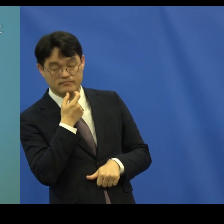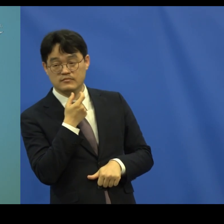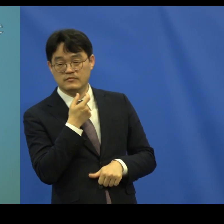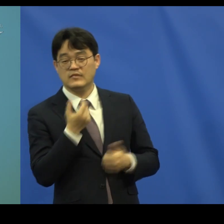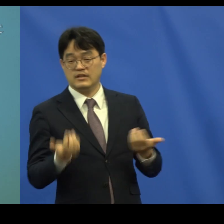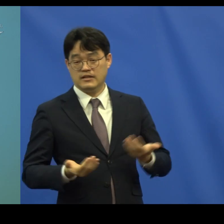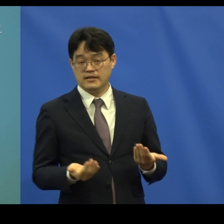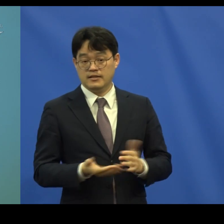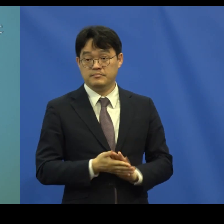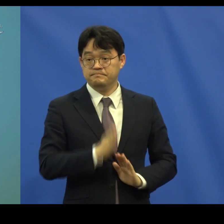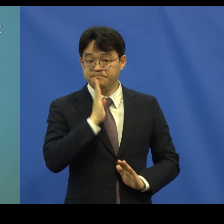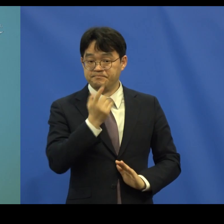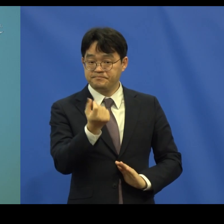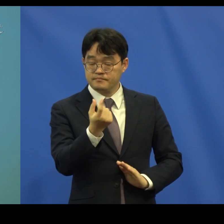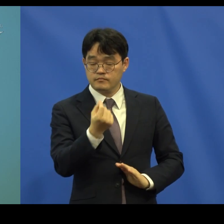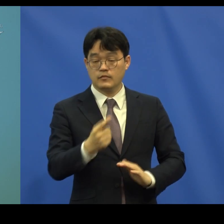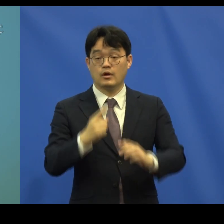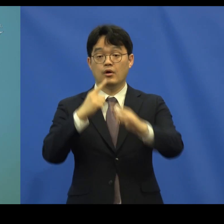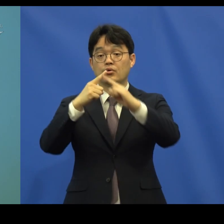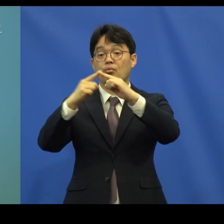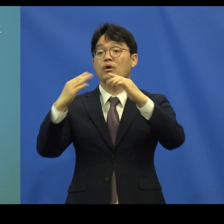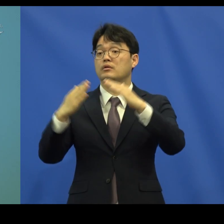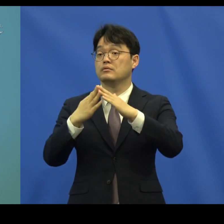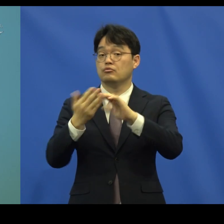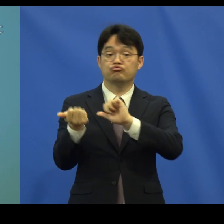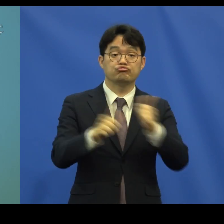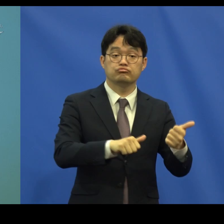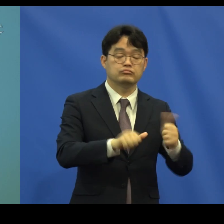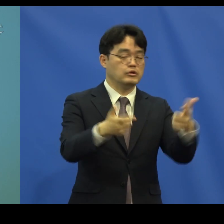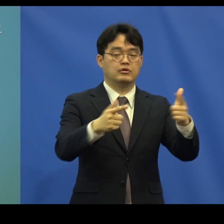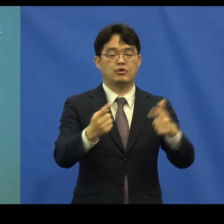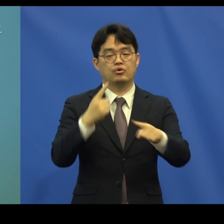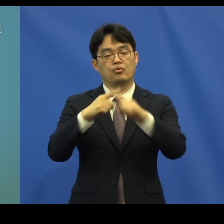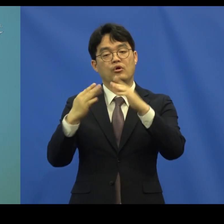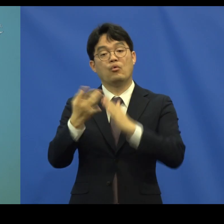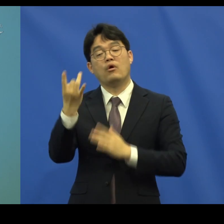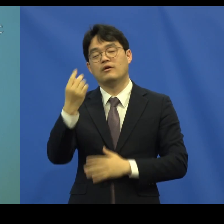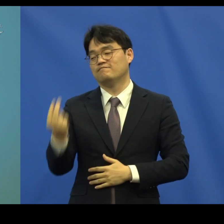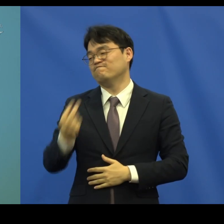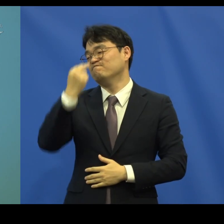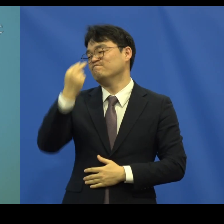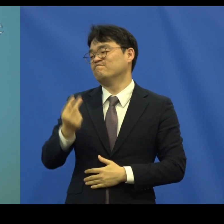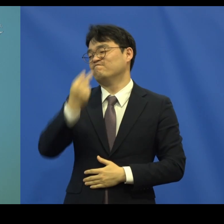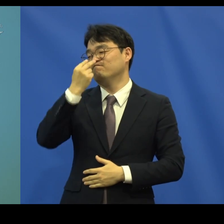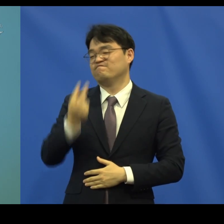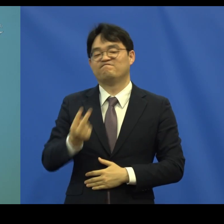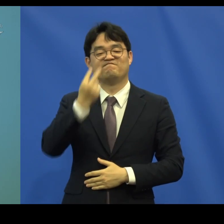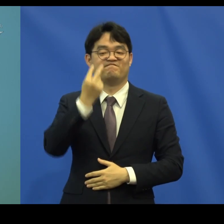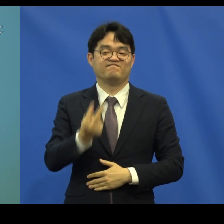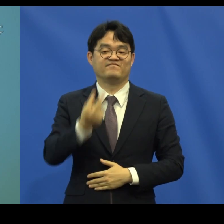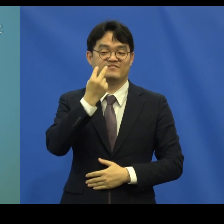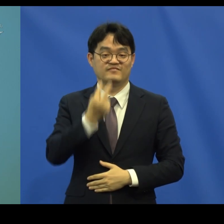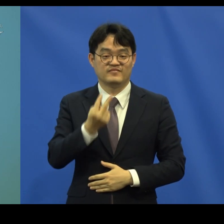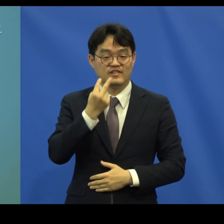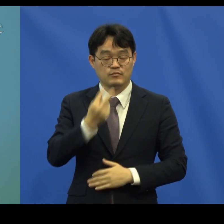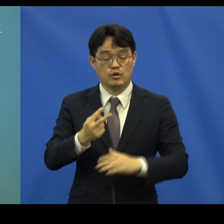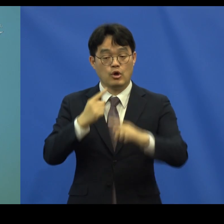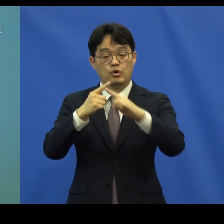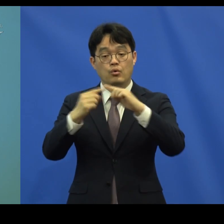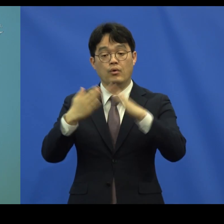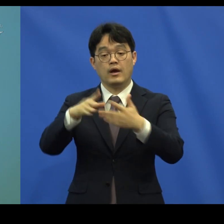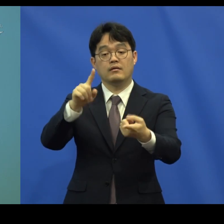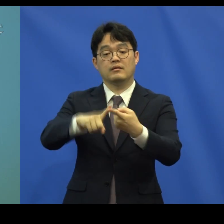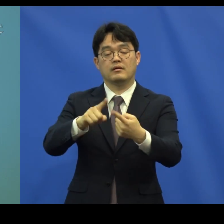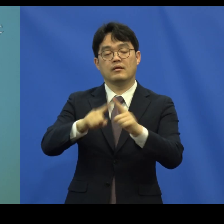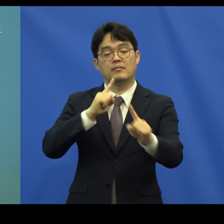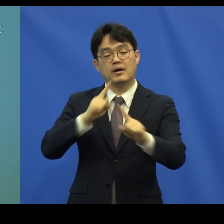그래서 바울이 그리스도의 몸 된 교회, 몸이라고 할 때 body of Christ, 그리스도의